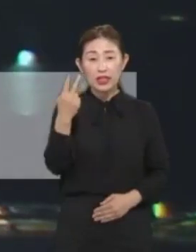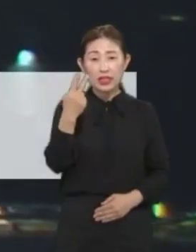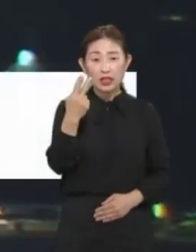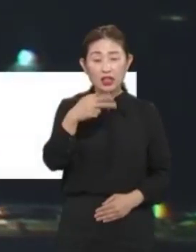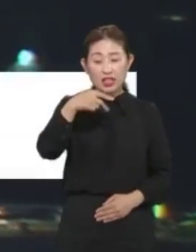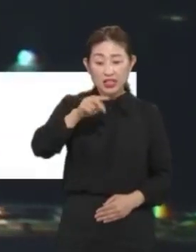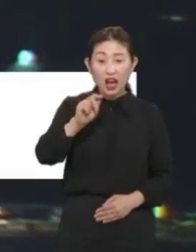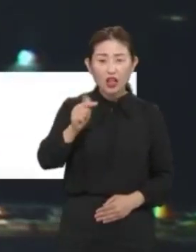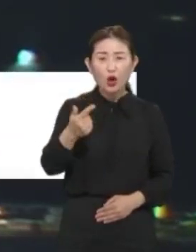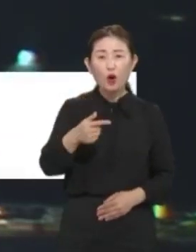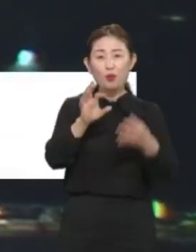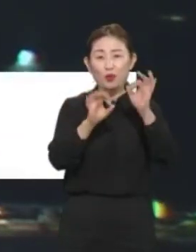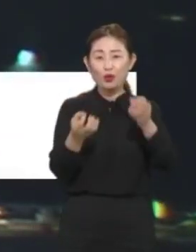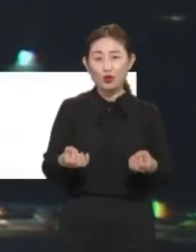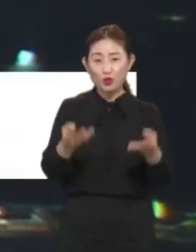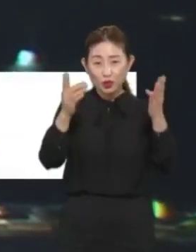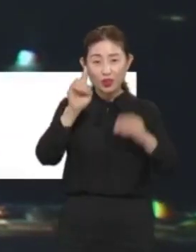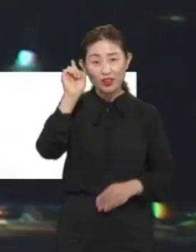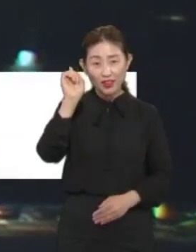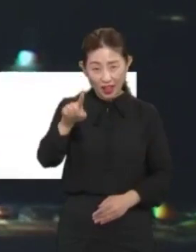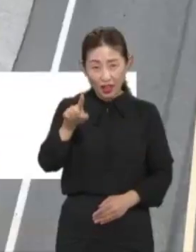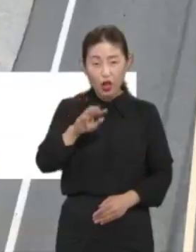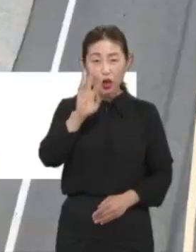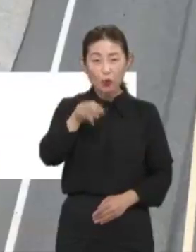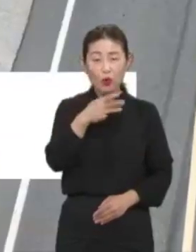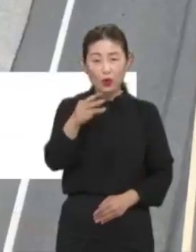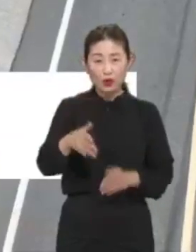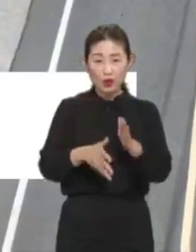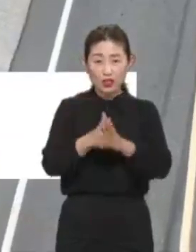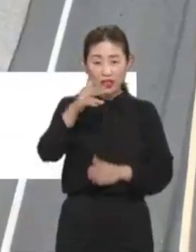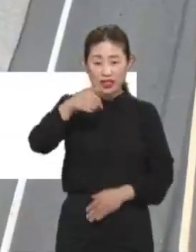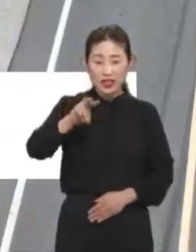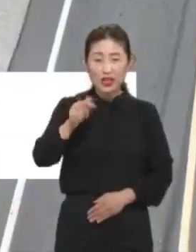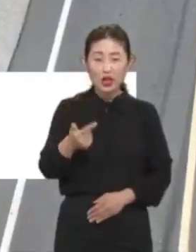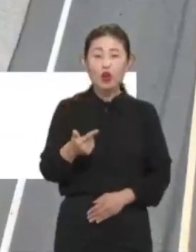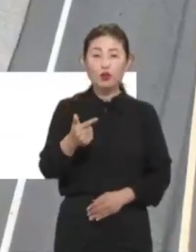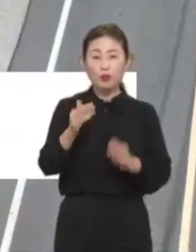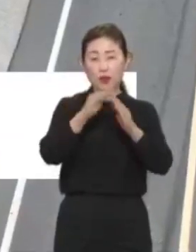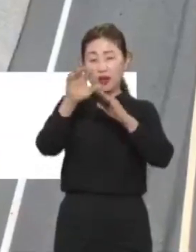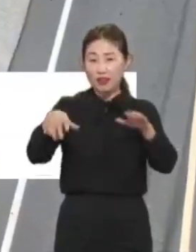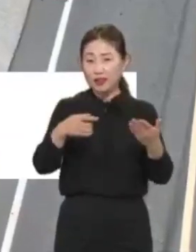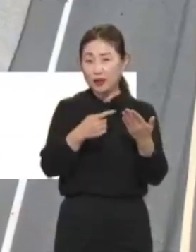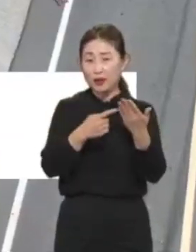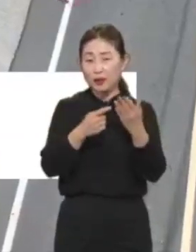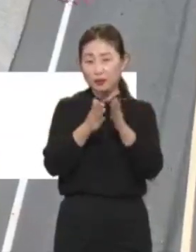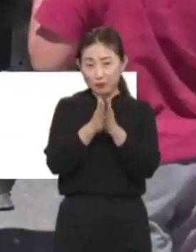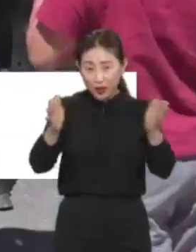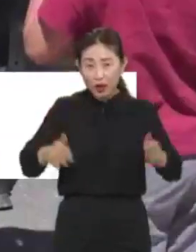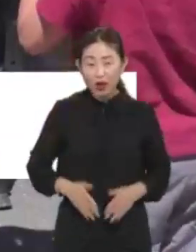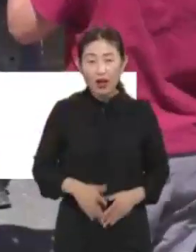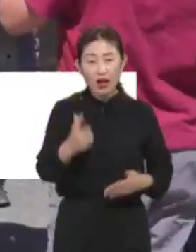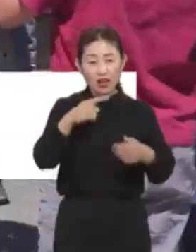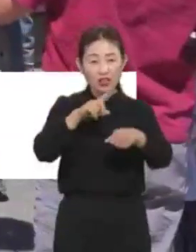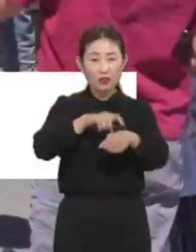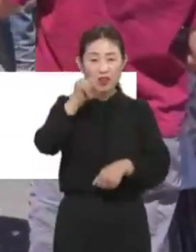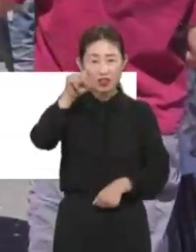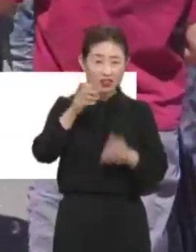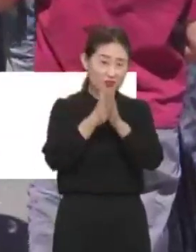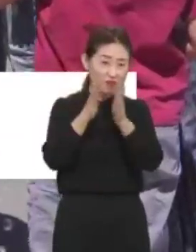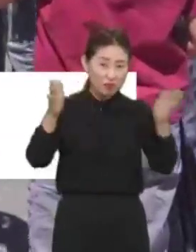2023 사연 포도 축제가 내일 보령시 남포면 사연 포도마을 일원에서 열립니다. 이번 축제는 오전 11시